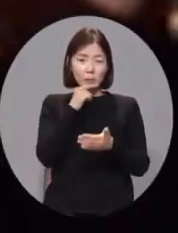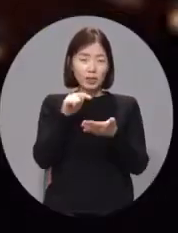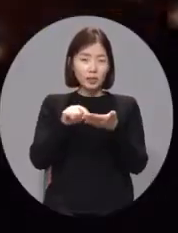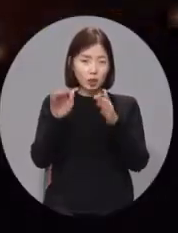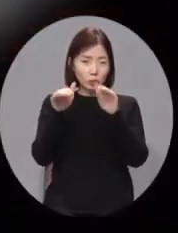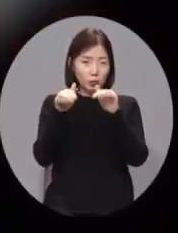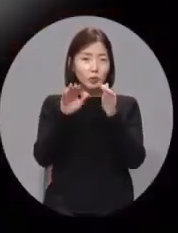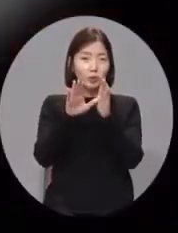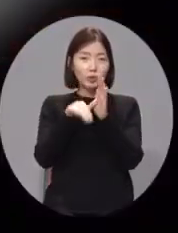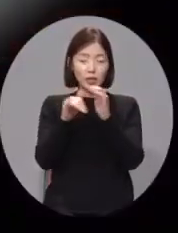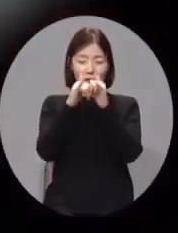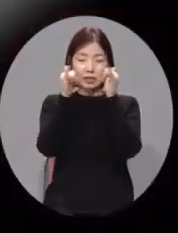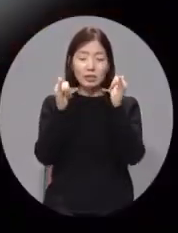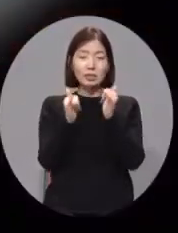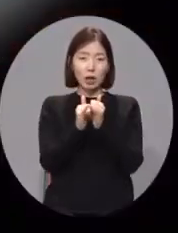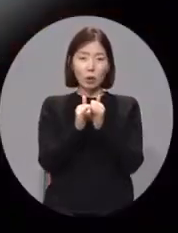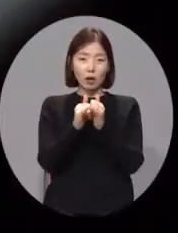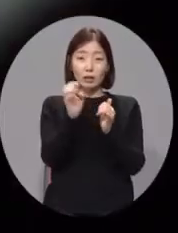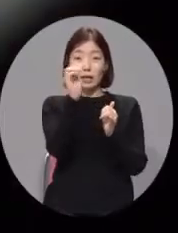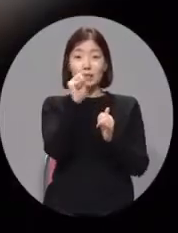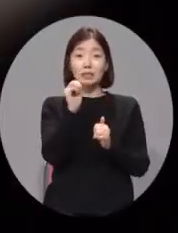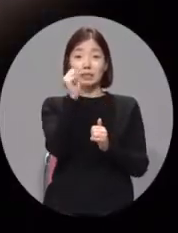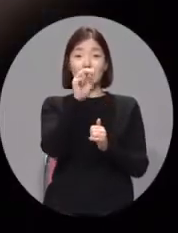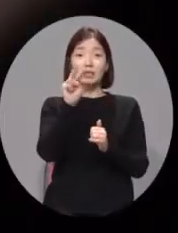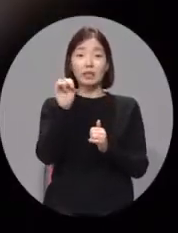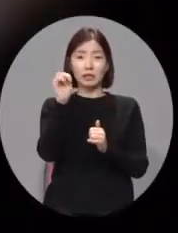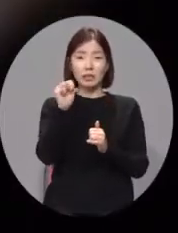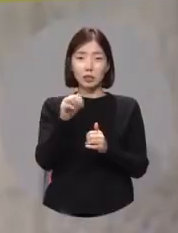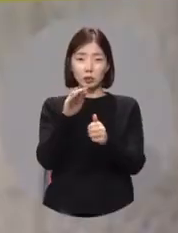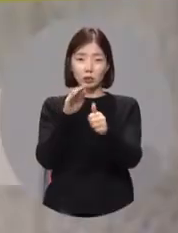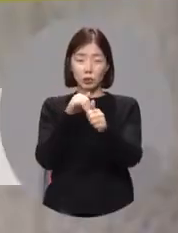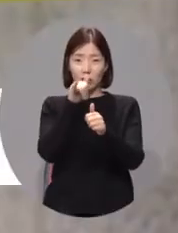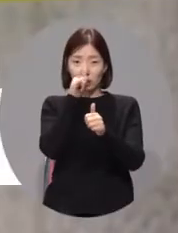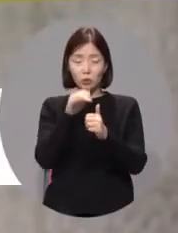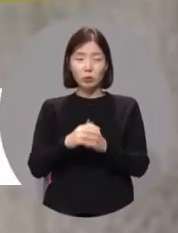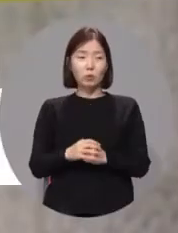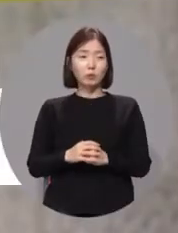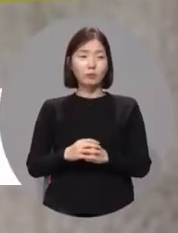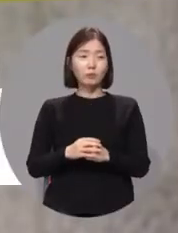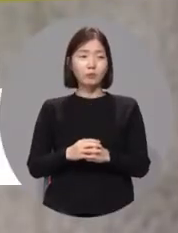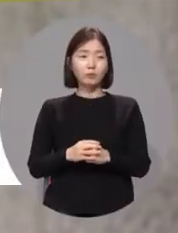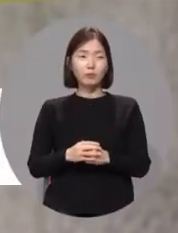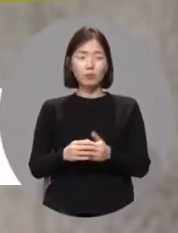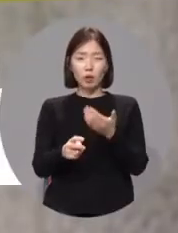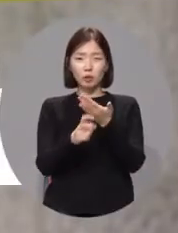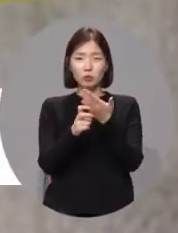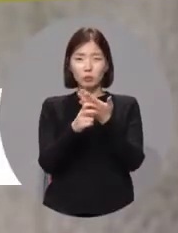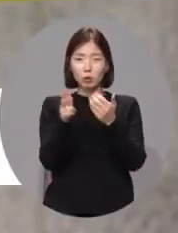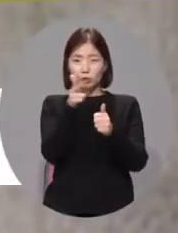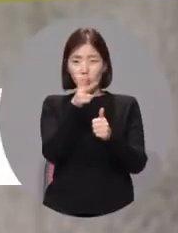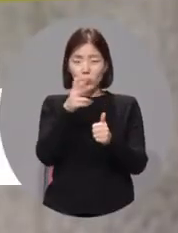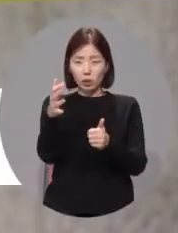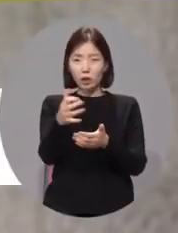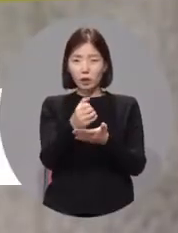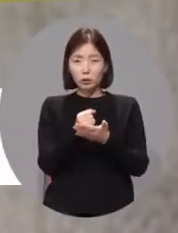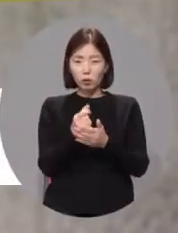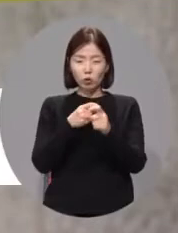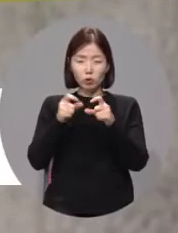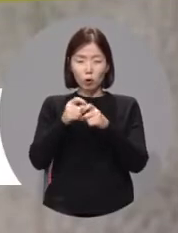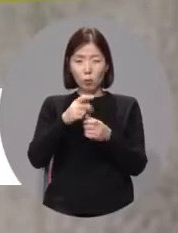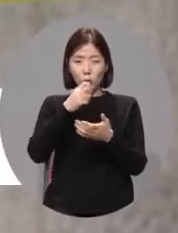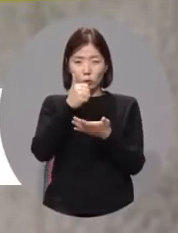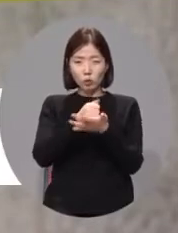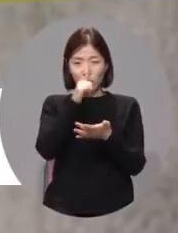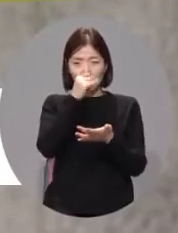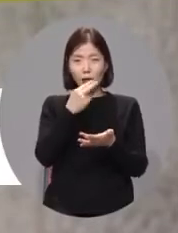유인할 때도 사회 관계망을 활용했습니다. 일단 불법 촬영에 사용된 테포폰도 이제 압수했고요. 관련해서 이제 추가 범죄 여부가